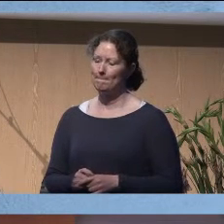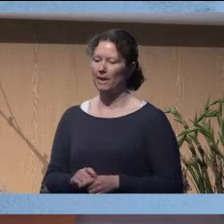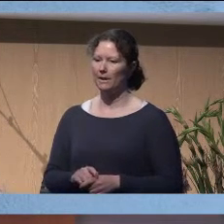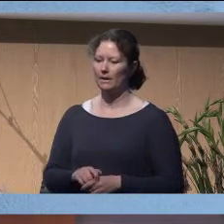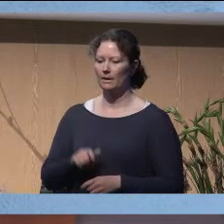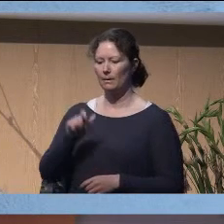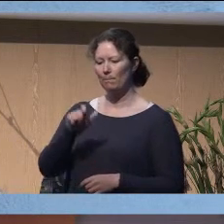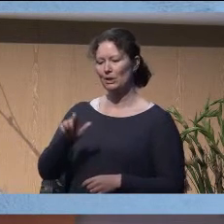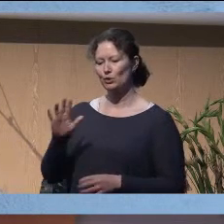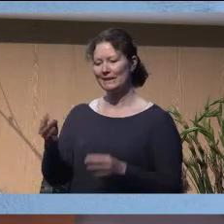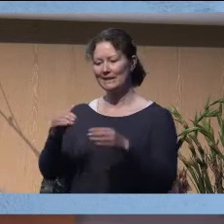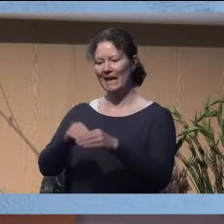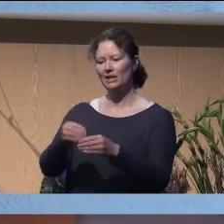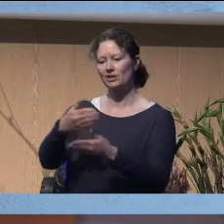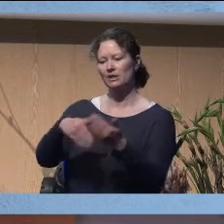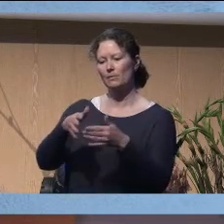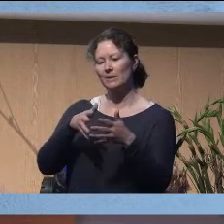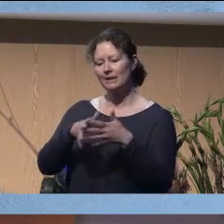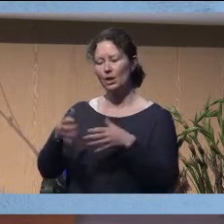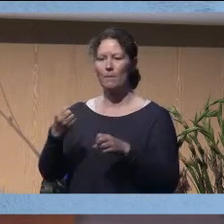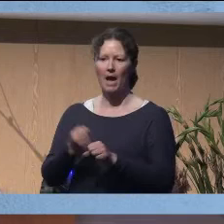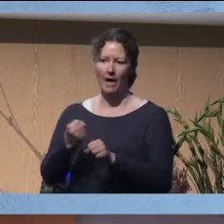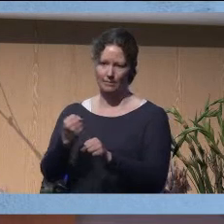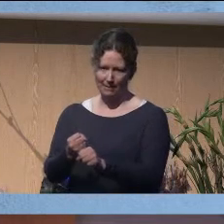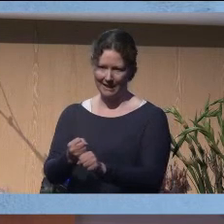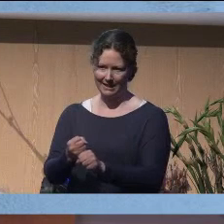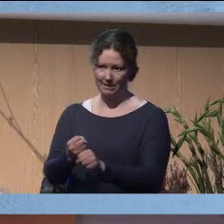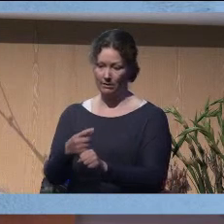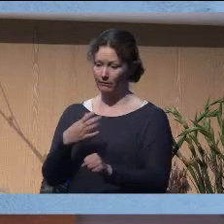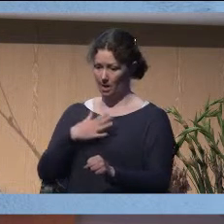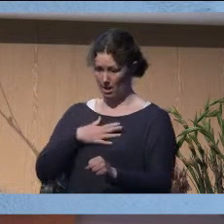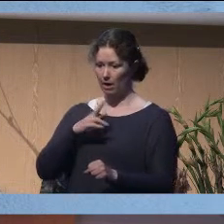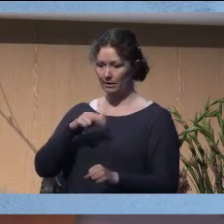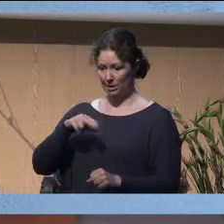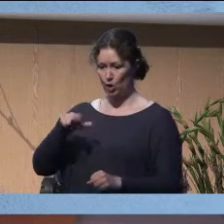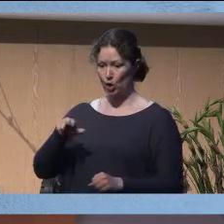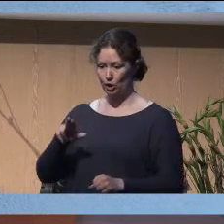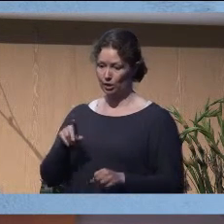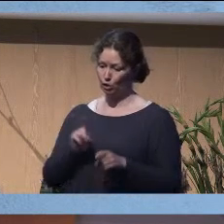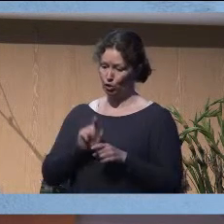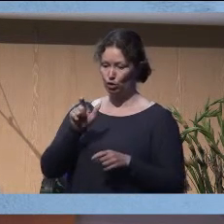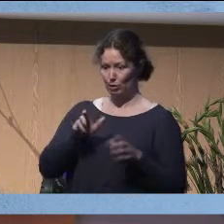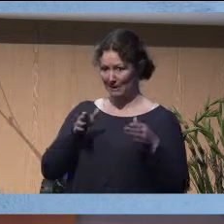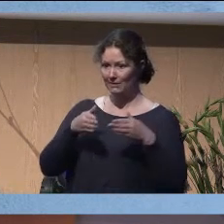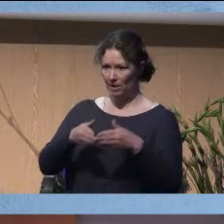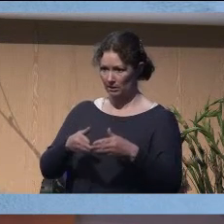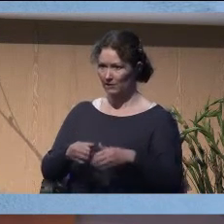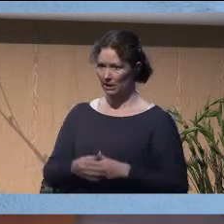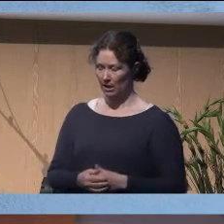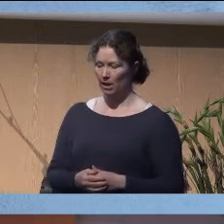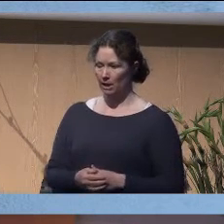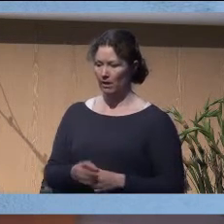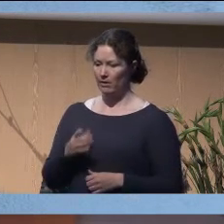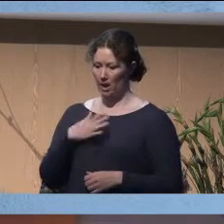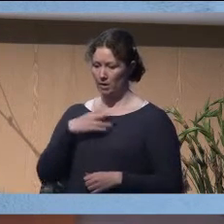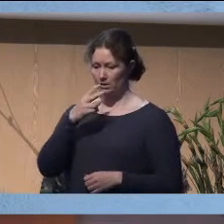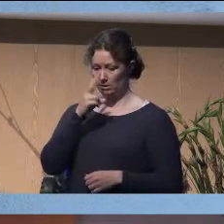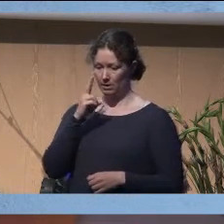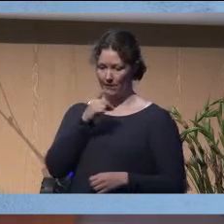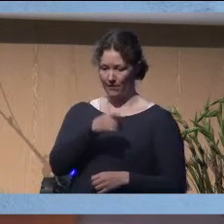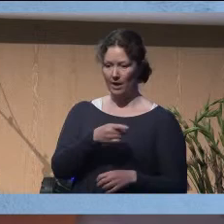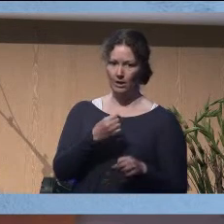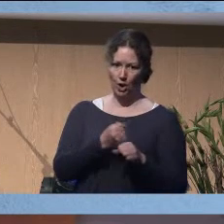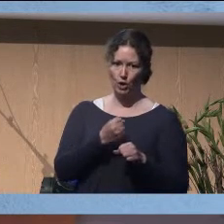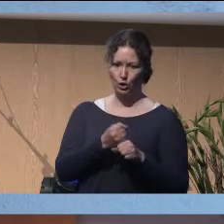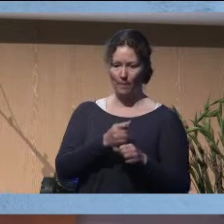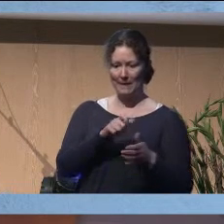personens deltakelse I samfunnet gjennom arbeid, og vi har det I Norge, den typen innfallsvinkel. Vi har I Stavanger har vi